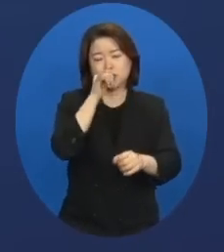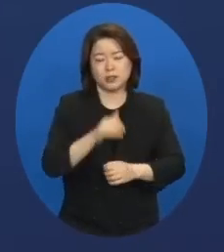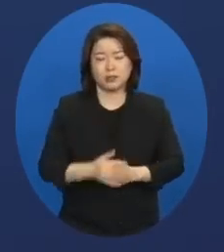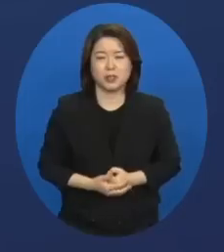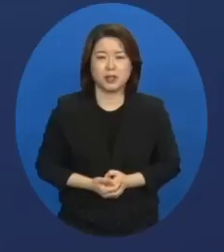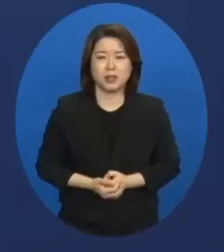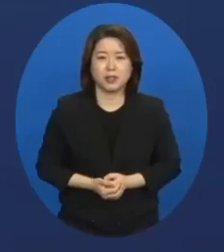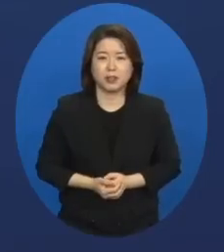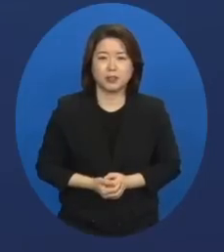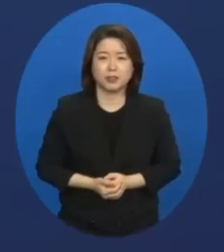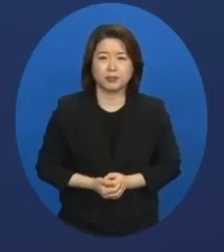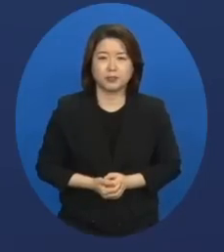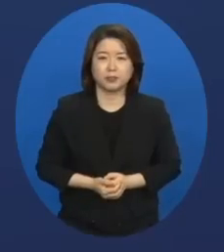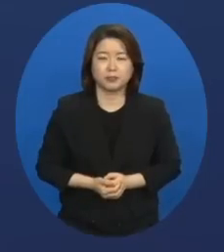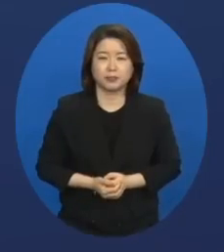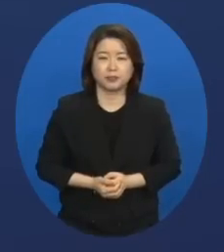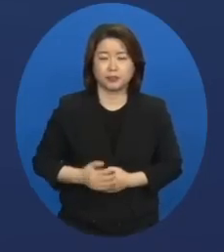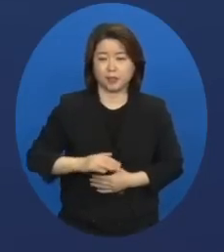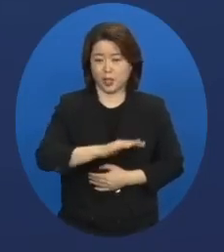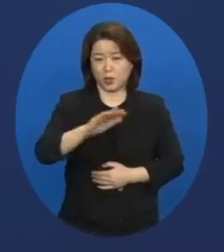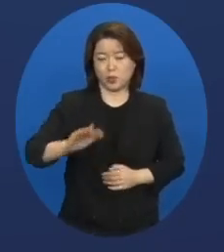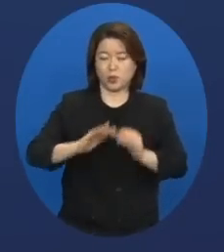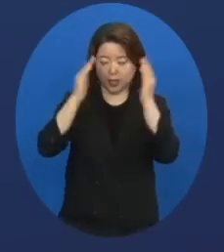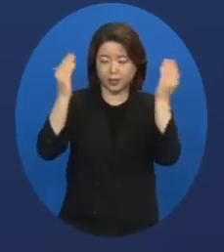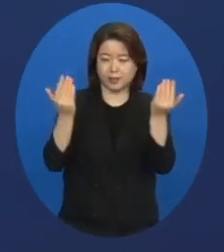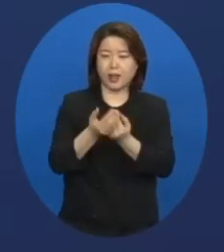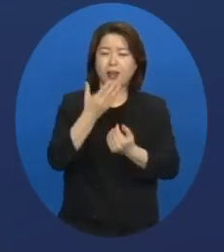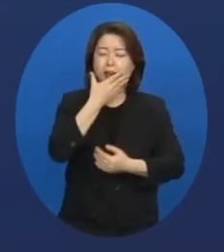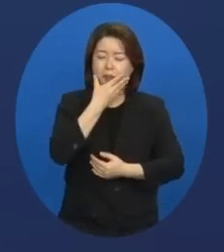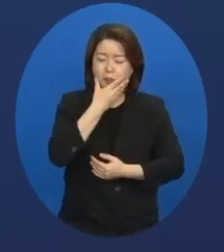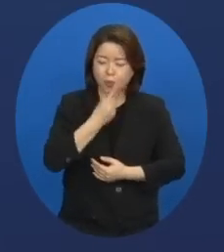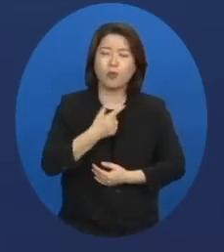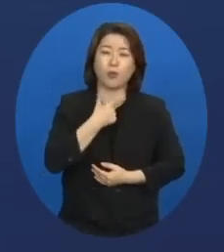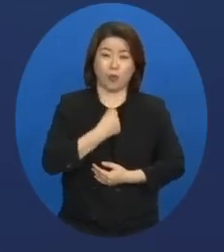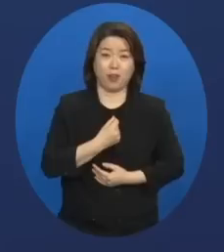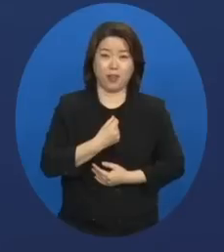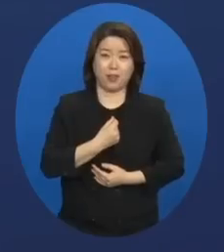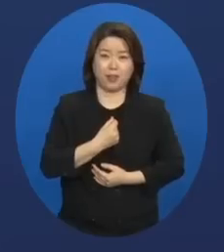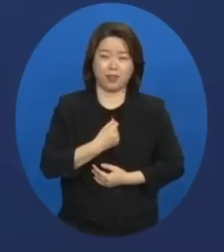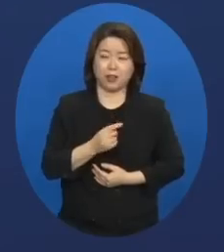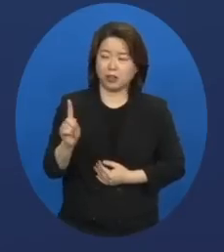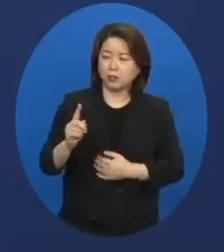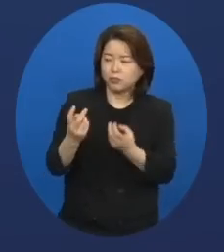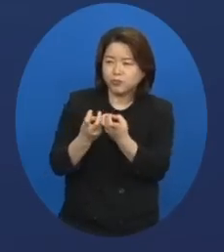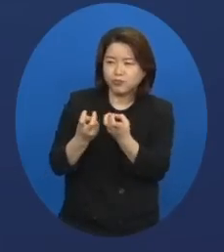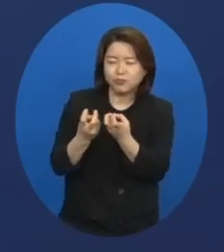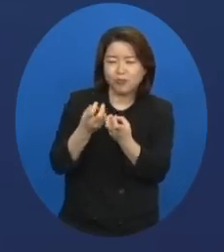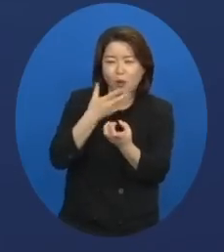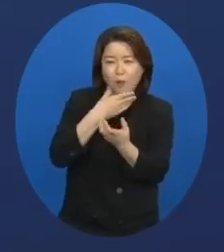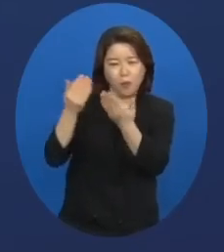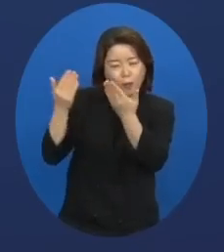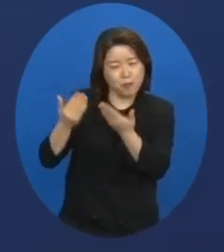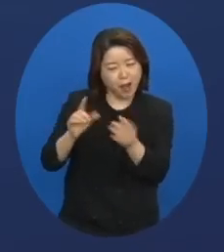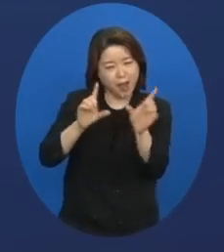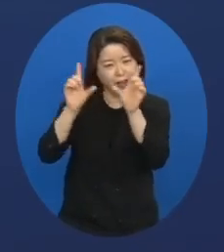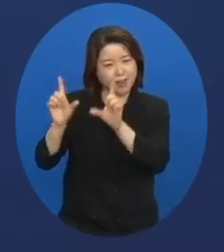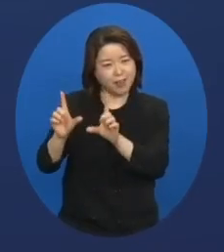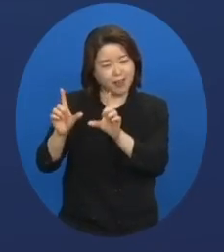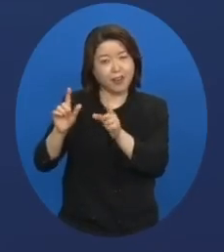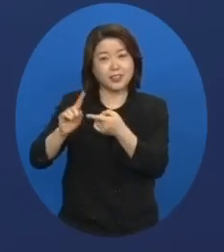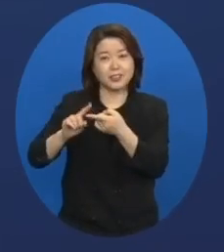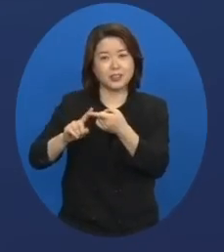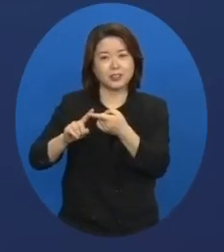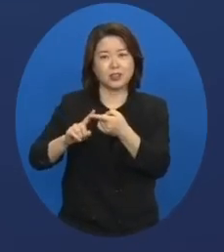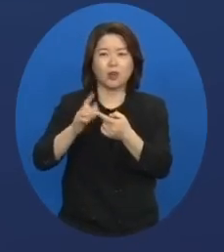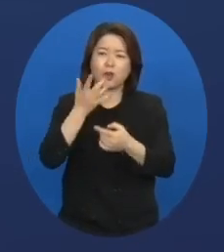거죠. 우리가 다 복을 받고 싶어 하지만 어떻게 해야 복을 받는 삶을 사는지는 정말